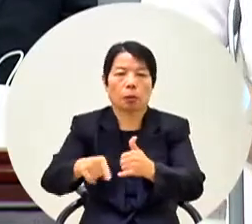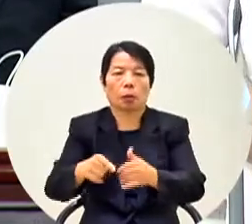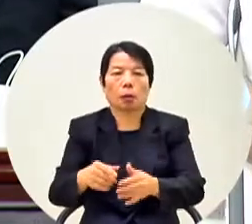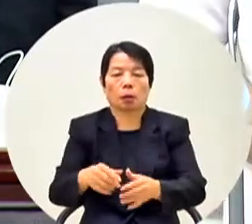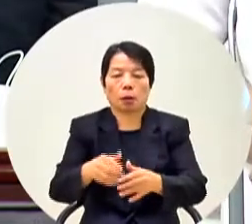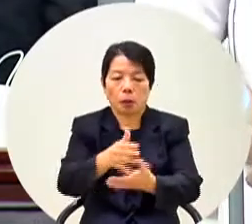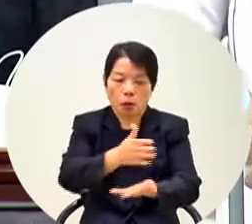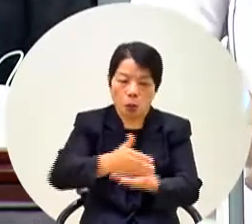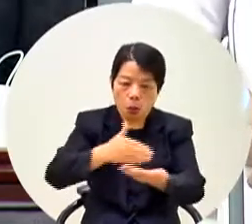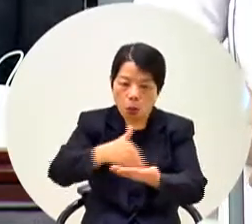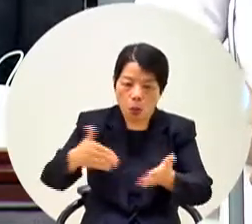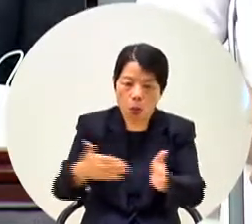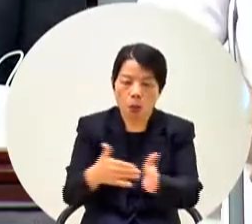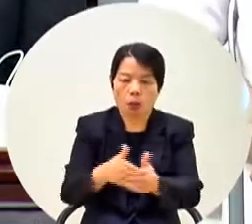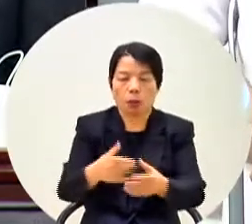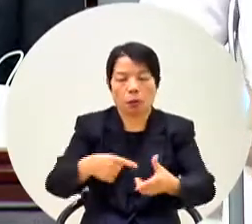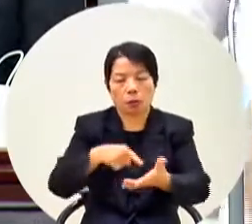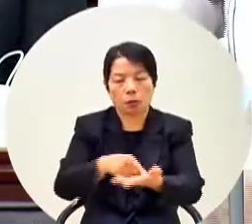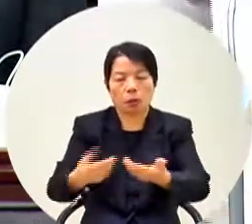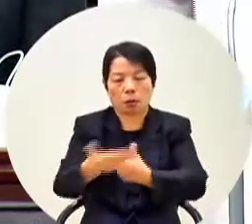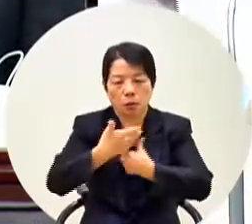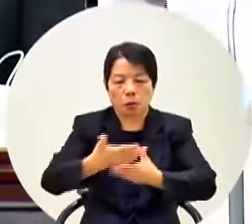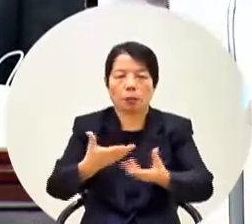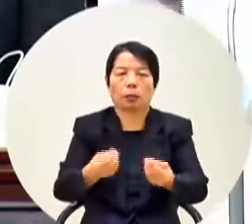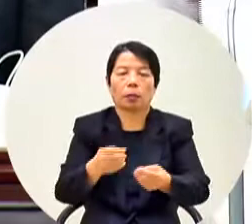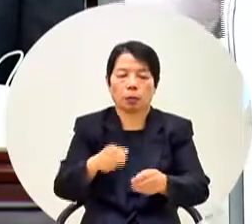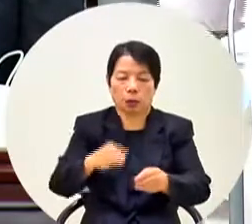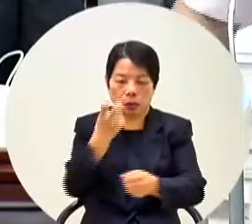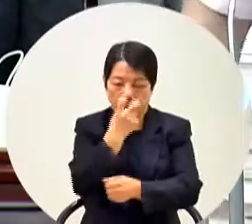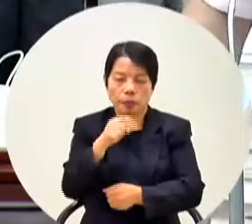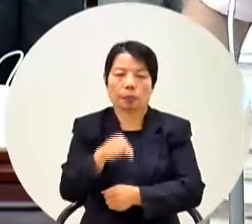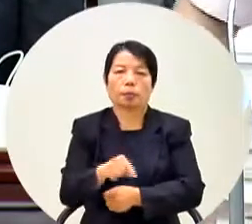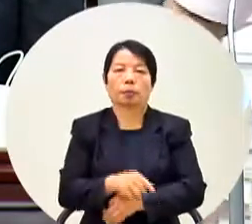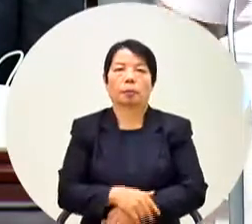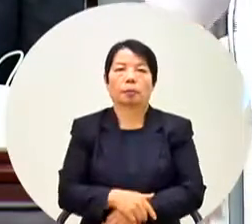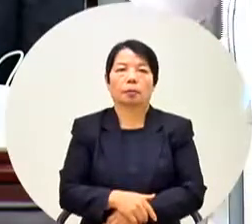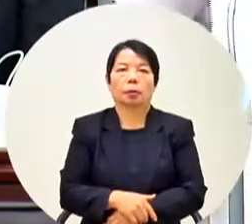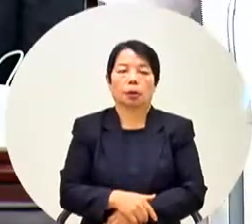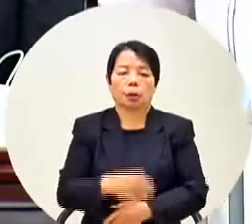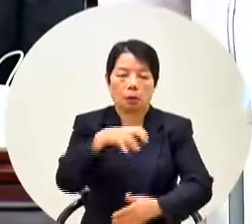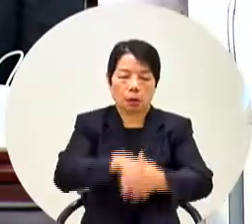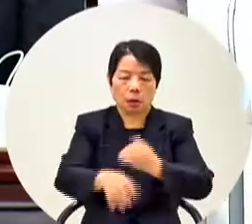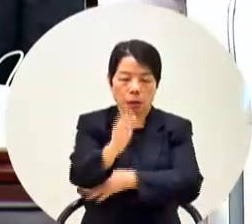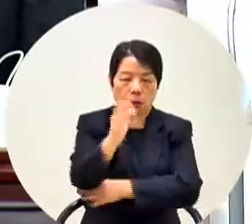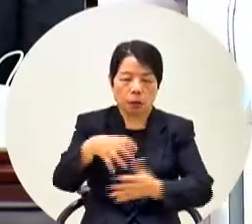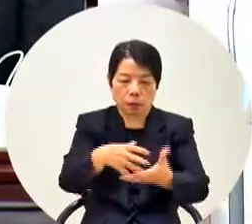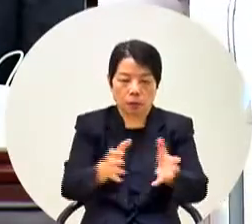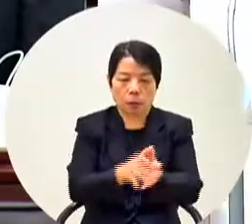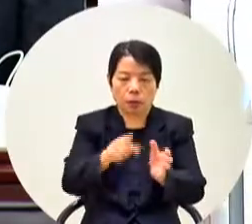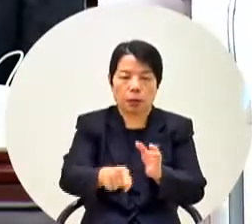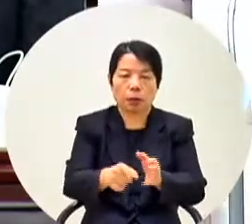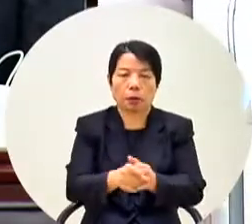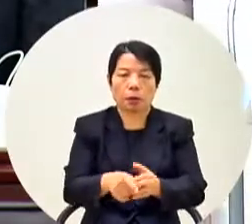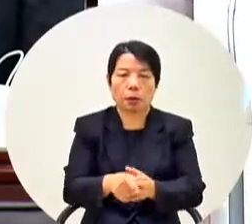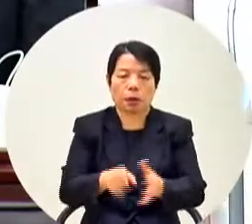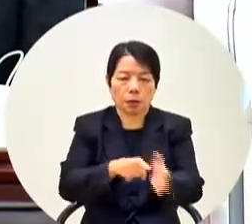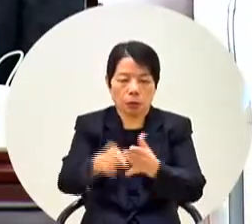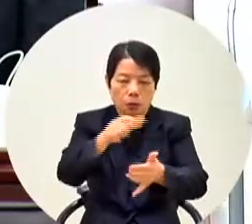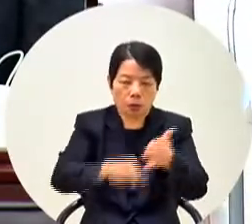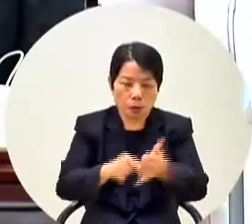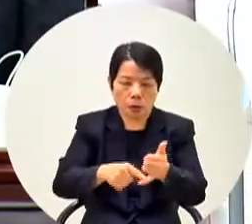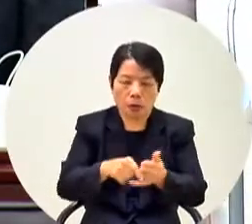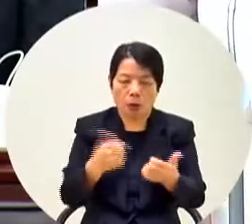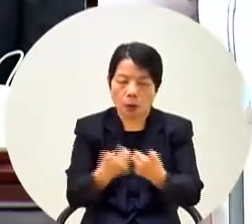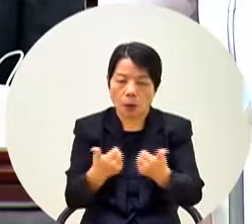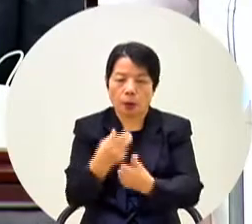共征收嘛吼、哦。啊，这部分检讨，大概内政部已经开过两个专案小组会议吼、哦，啊，即摆要上大会